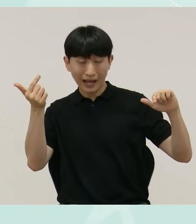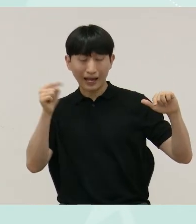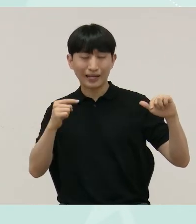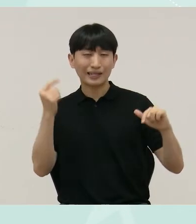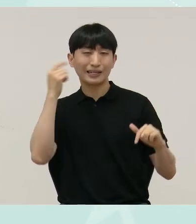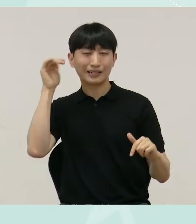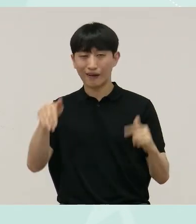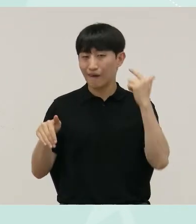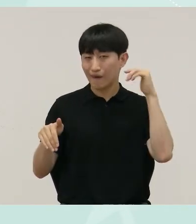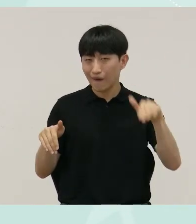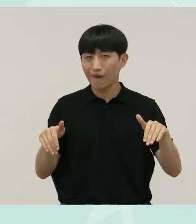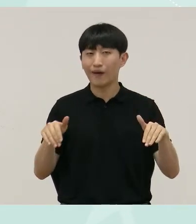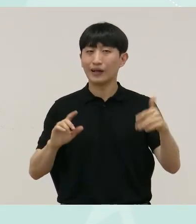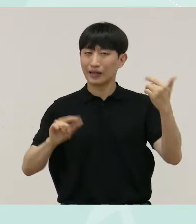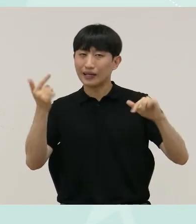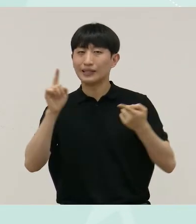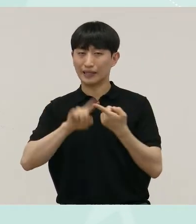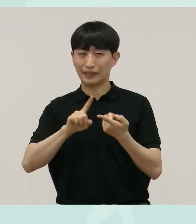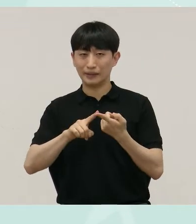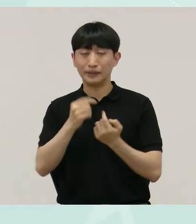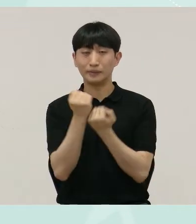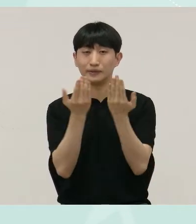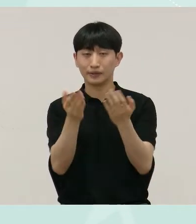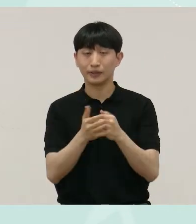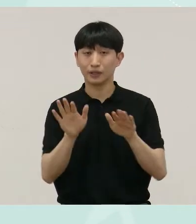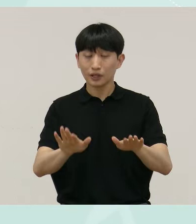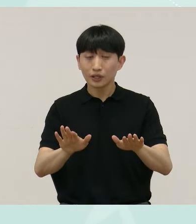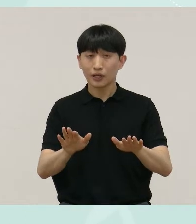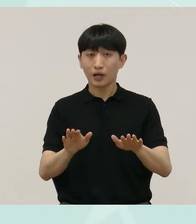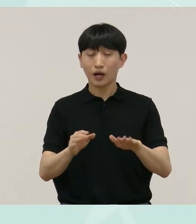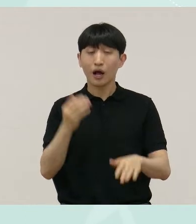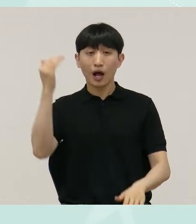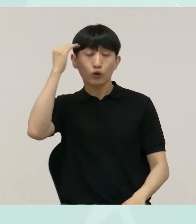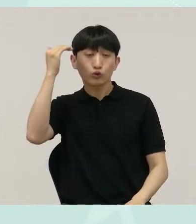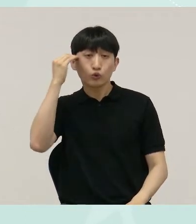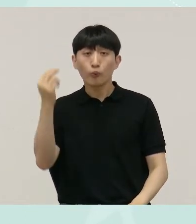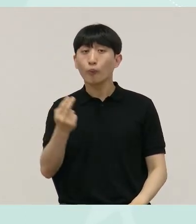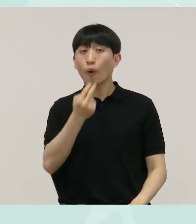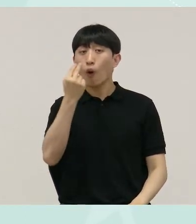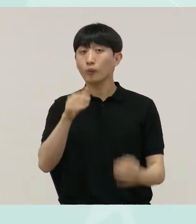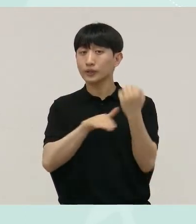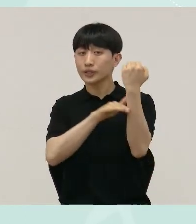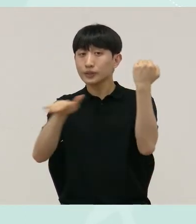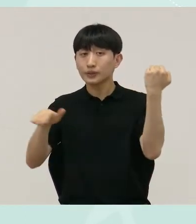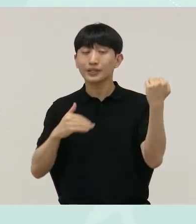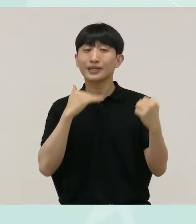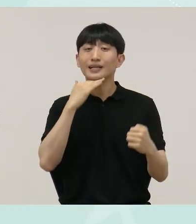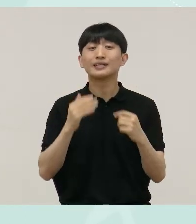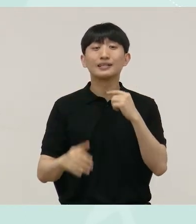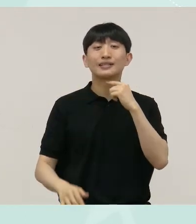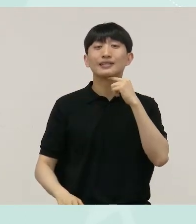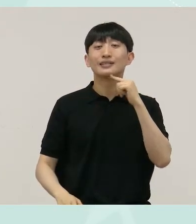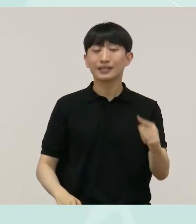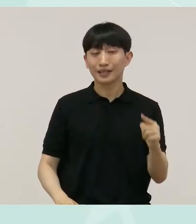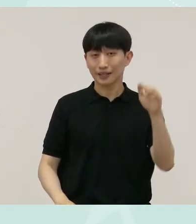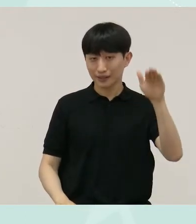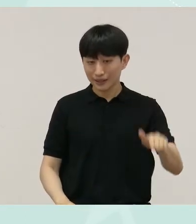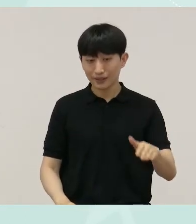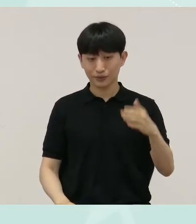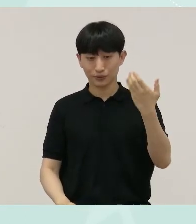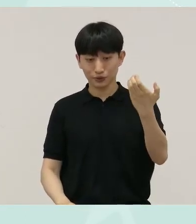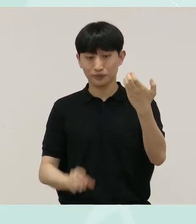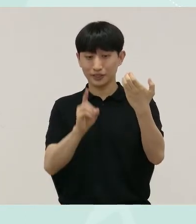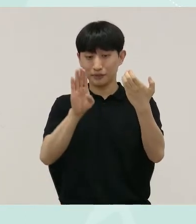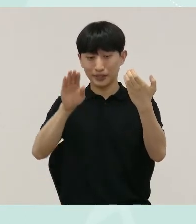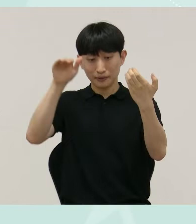얘기를 해보도록 하겠습니다. 그러기 전에 우리나라 현재 보험 기준은 여러분 다 아실 겁니다. 1세 미만은 90dB, 1세 이상